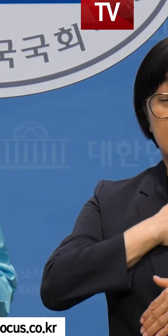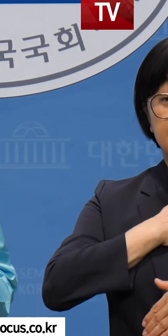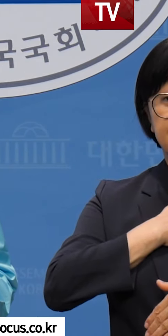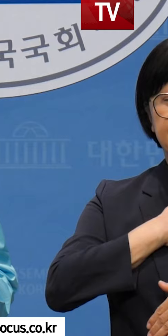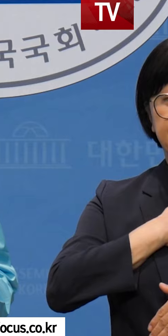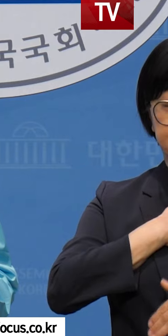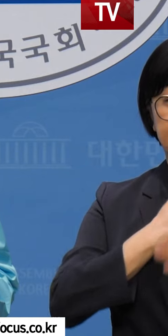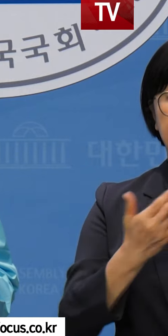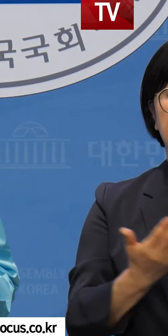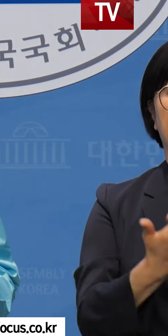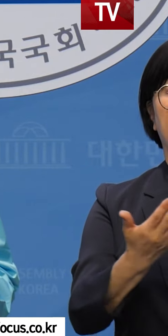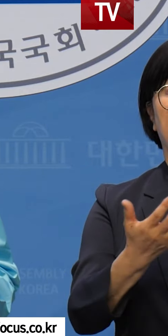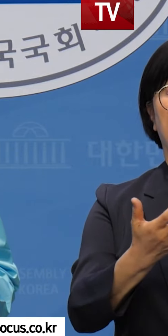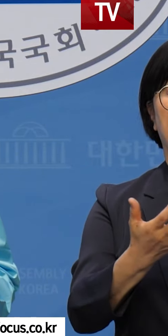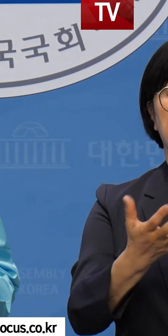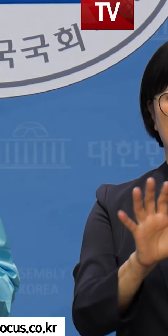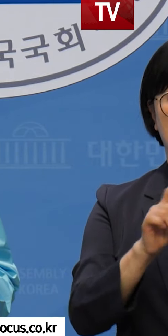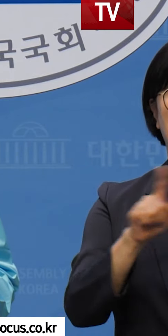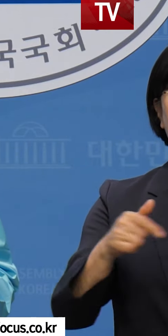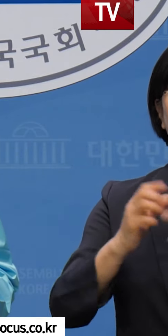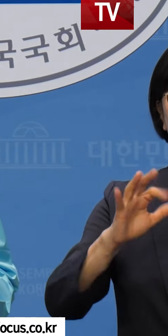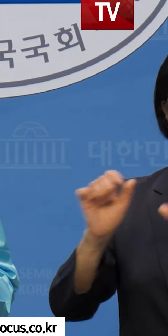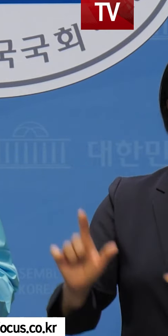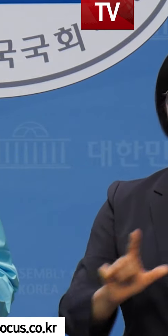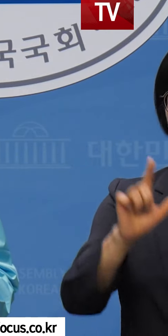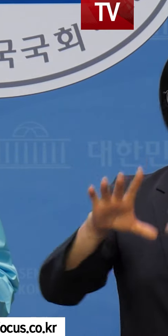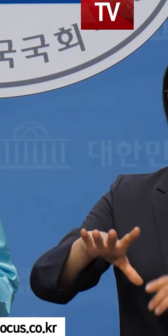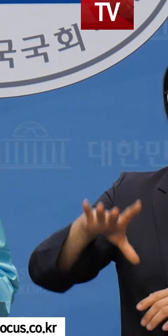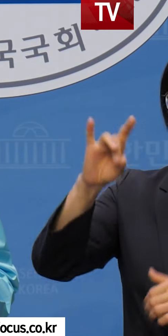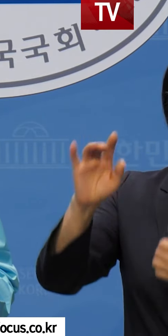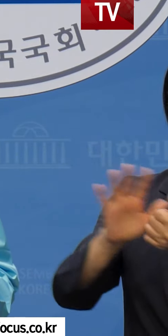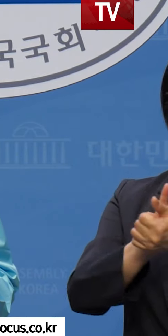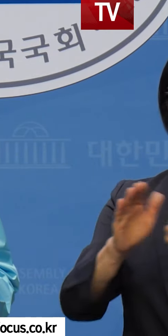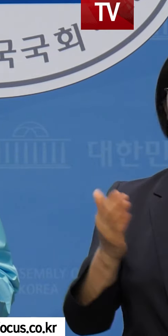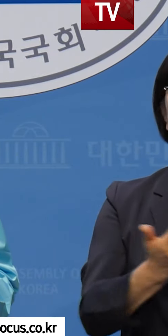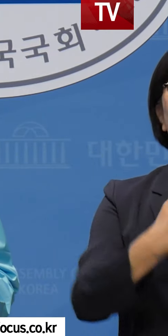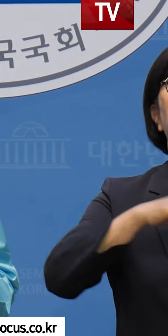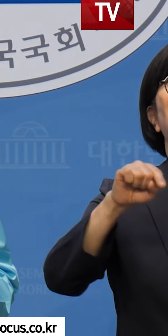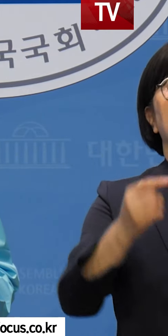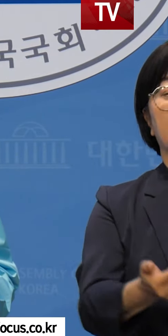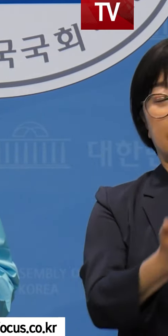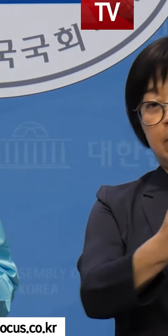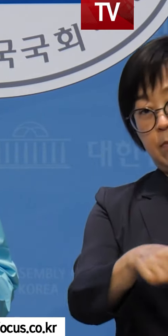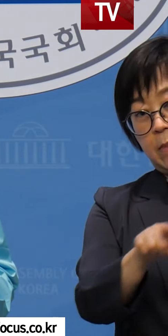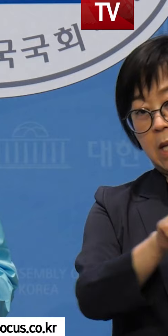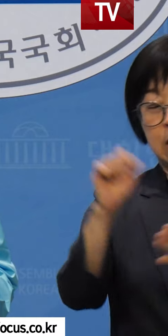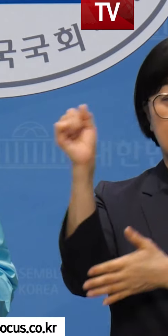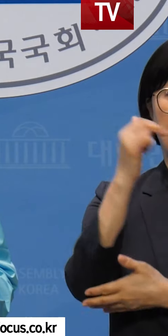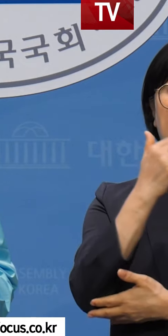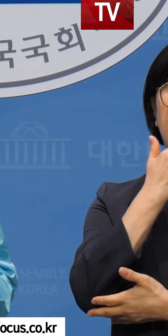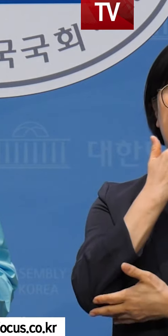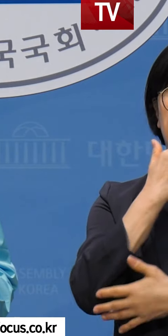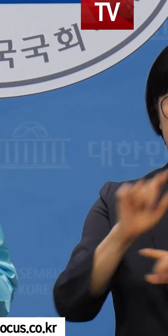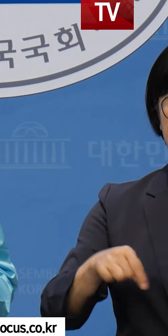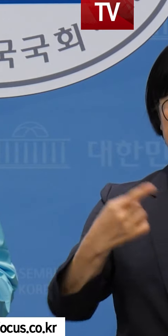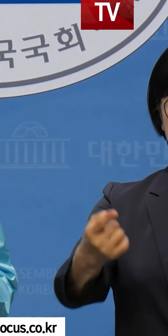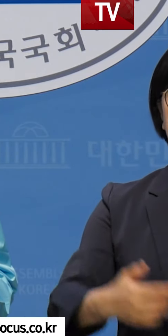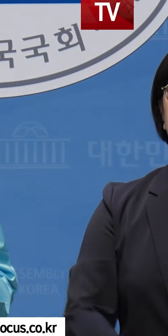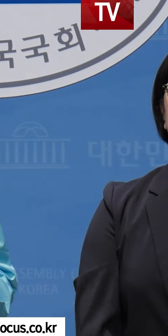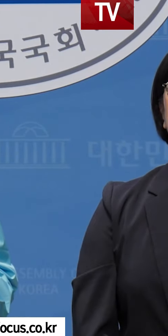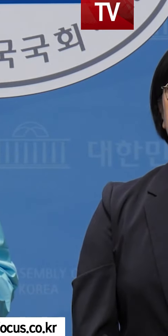박상순과 진보당은 민생을 우선 살피는 진보 정치를 실현하기 위해 흔들림 없이